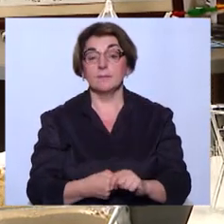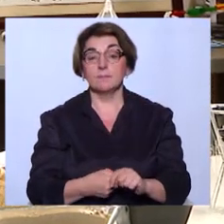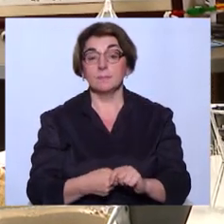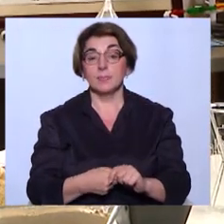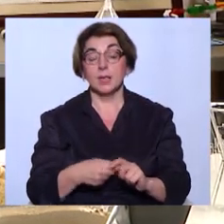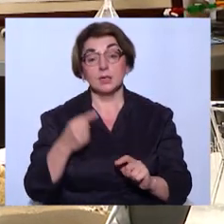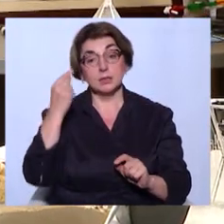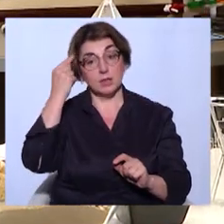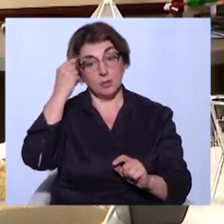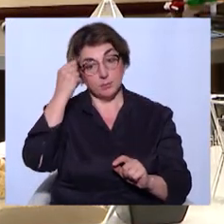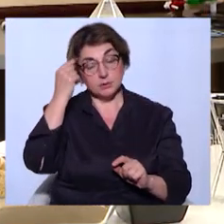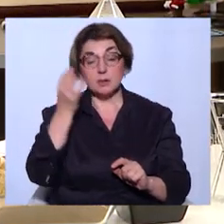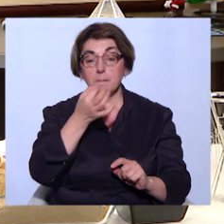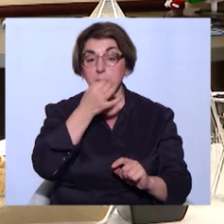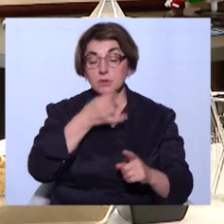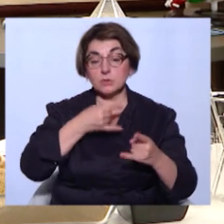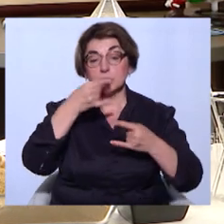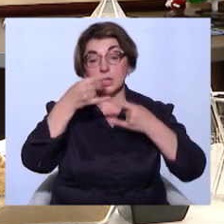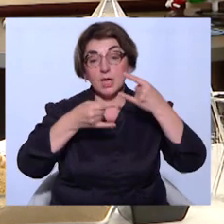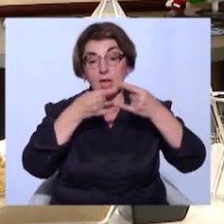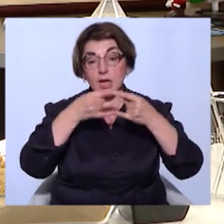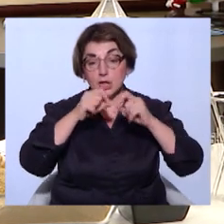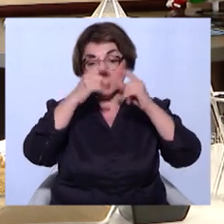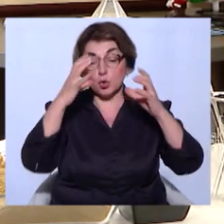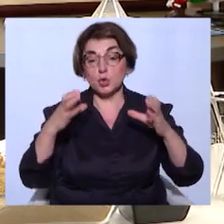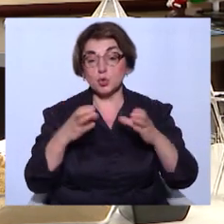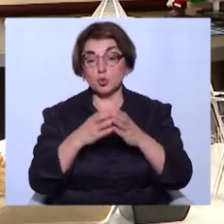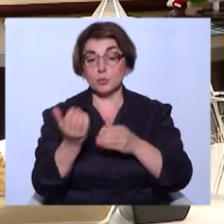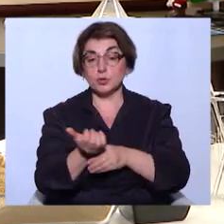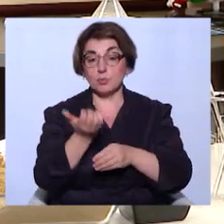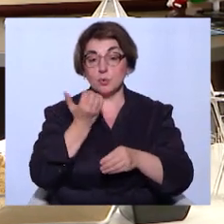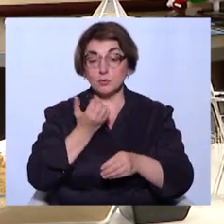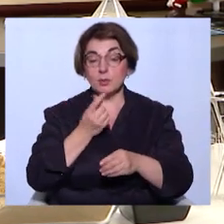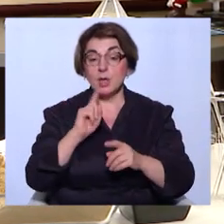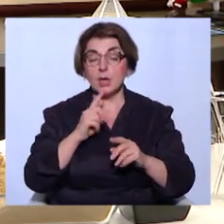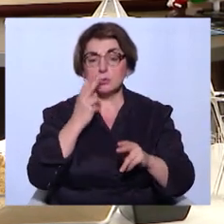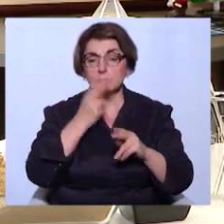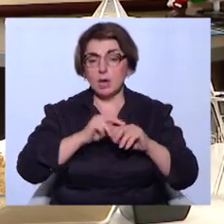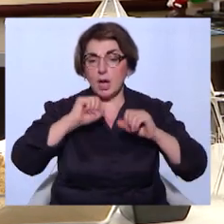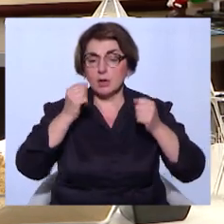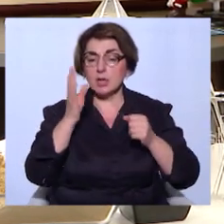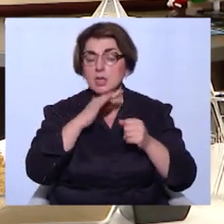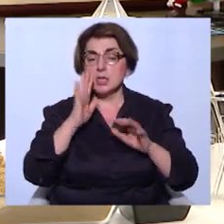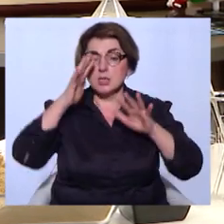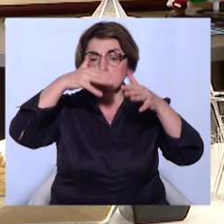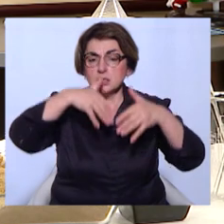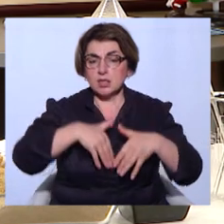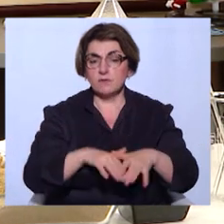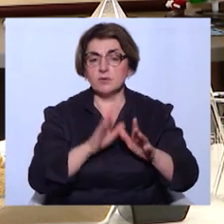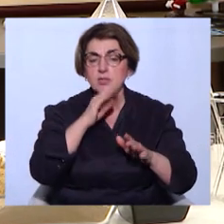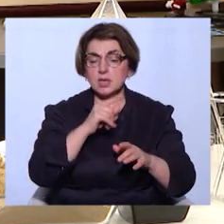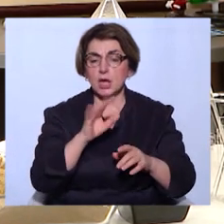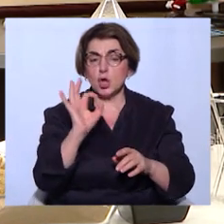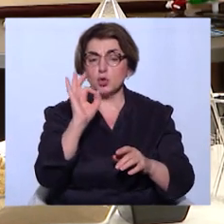დავფიქრდეთ და პასუხები ტელესკოლის ჯგუფში მოგწერეთ. რატომ არ იყინება ზღვის წყალი 0 გრადუს